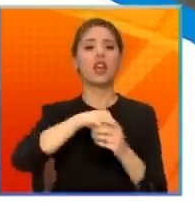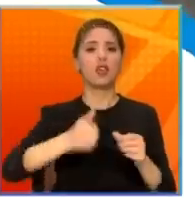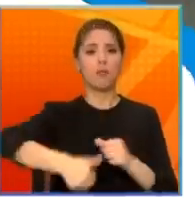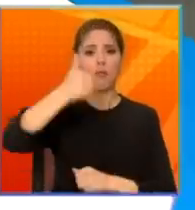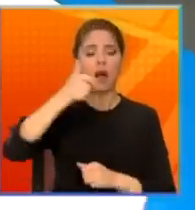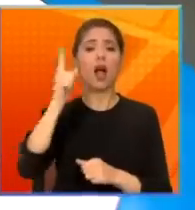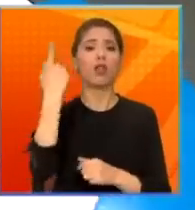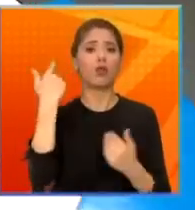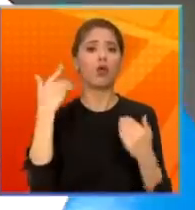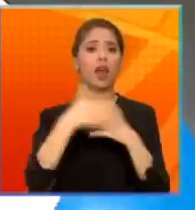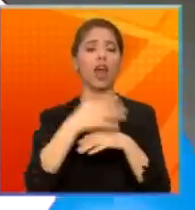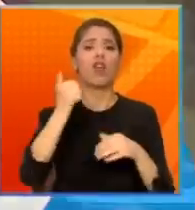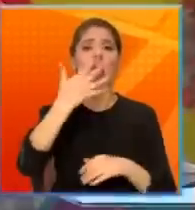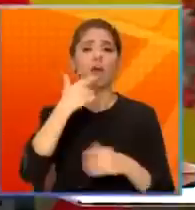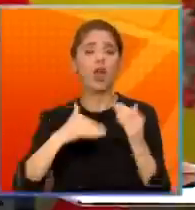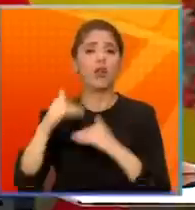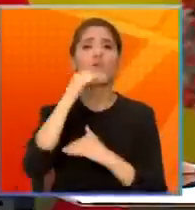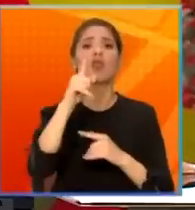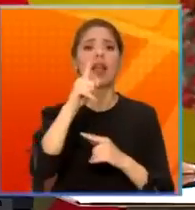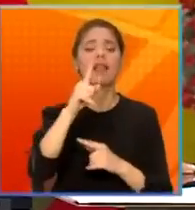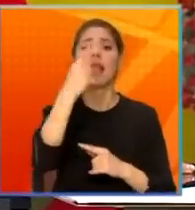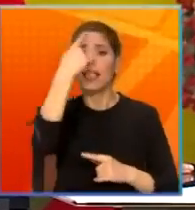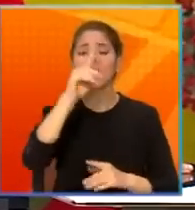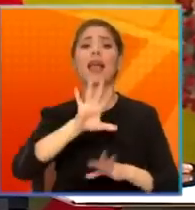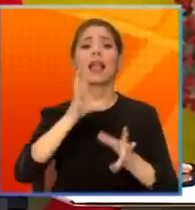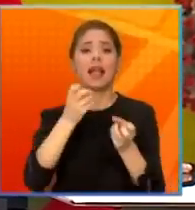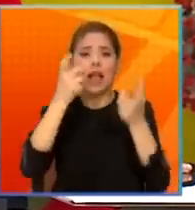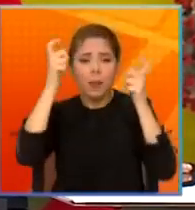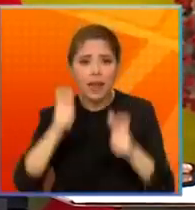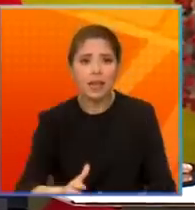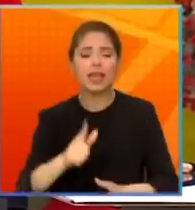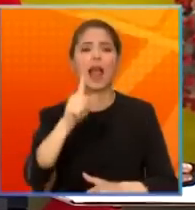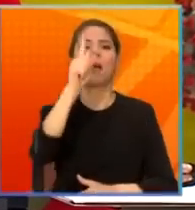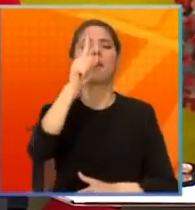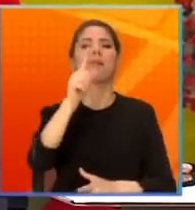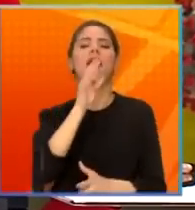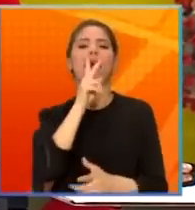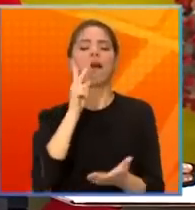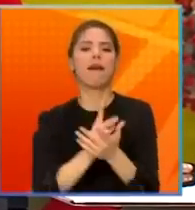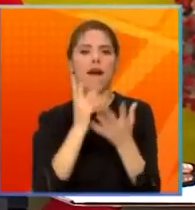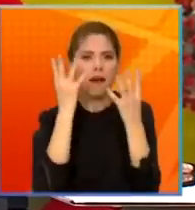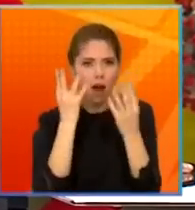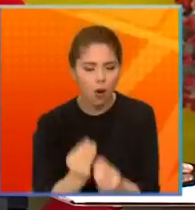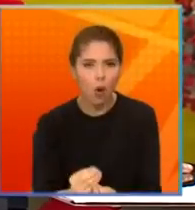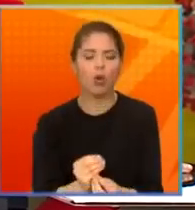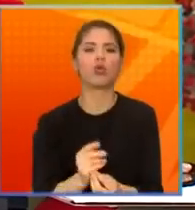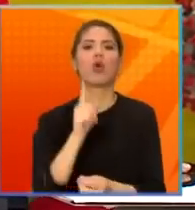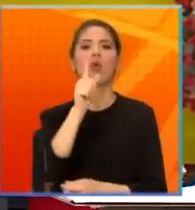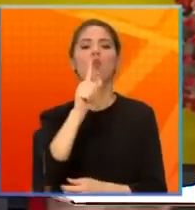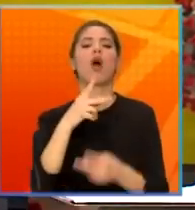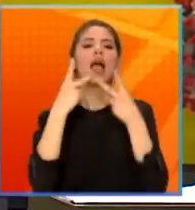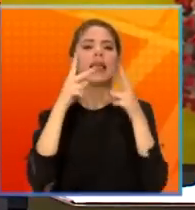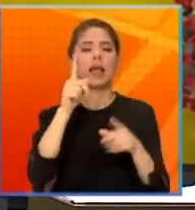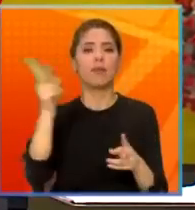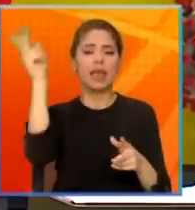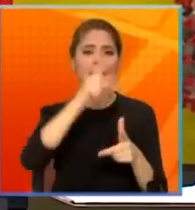dün gece sadece 65 yaşın üzerindekilerle ilgili değil, kalabalık yerlerle ilgili de bir dizi kararı uygulamaya soktu. Yayımlanan